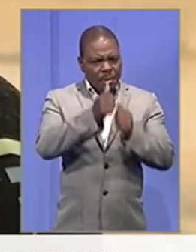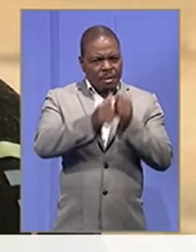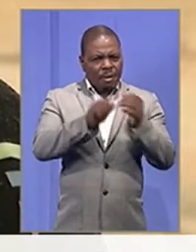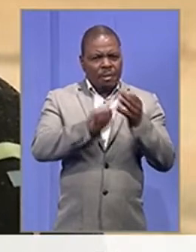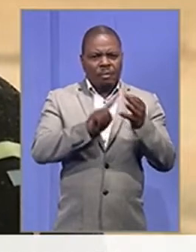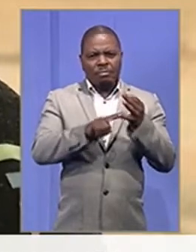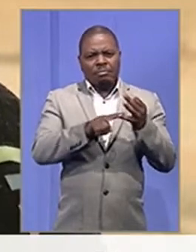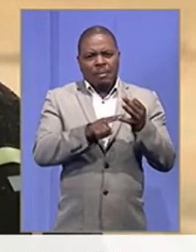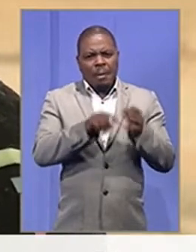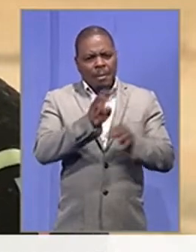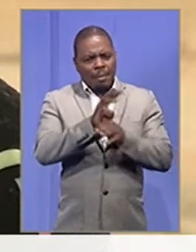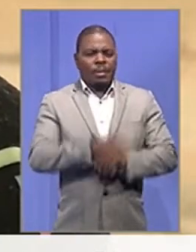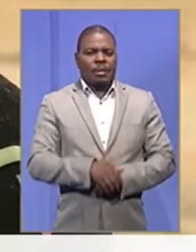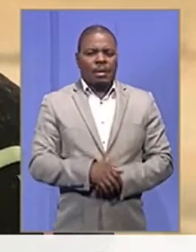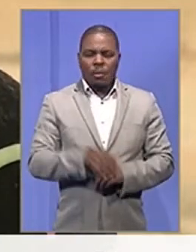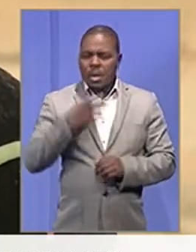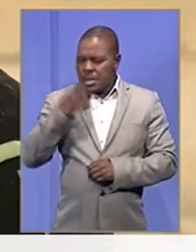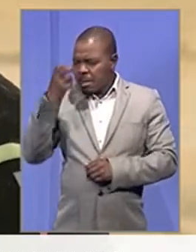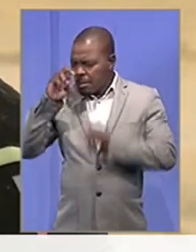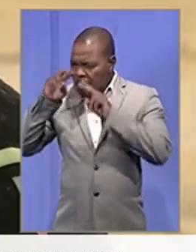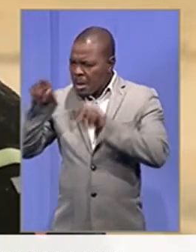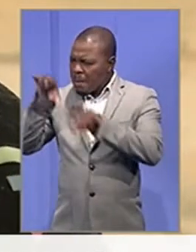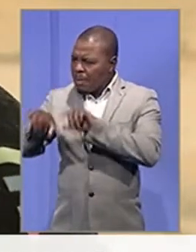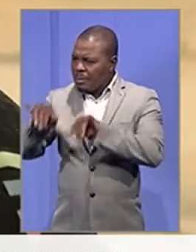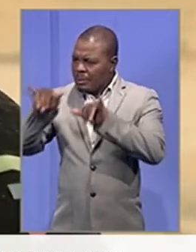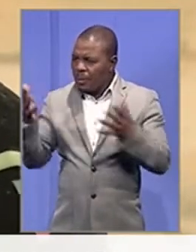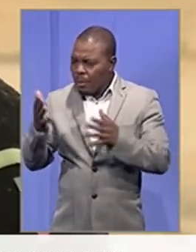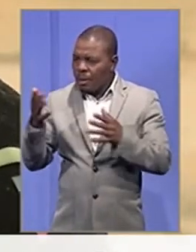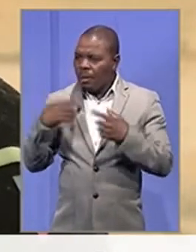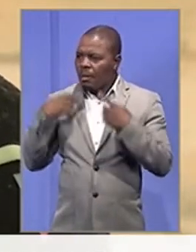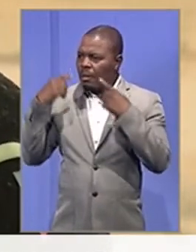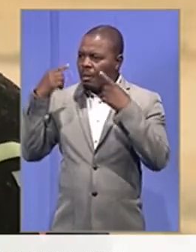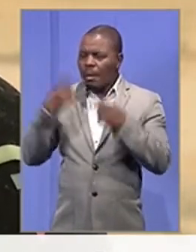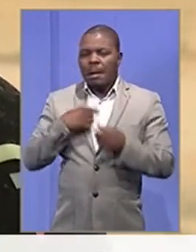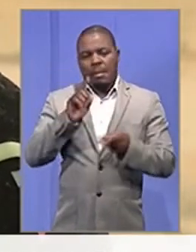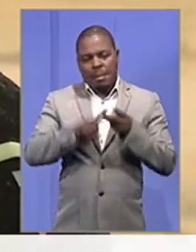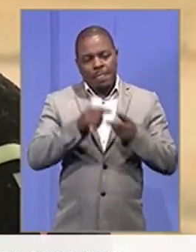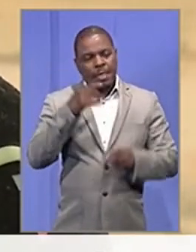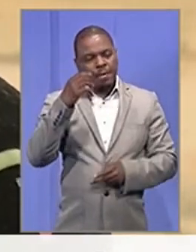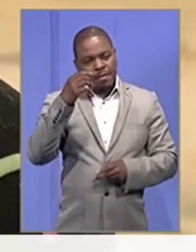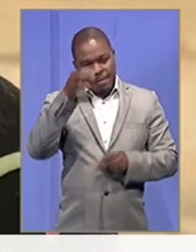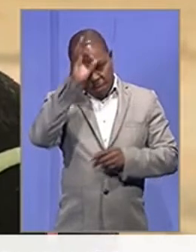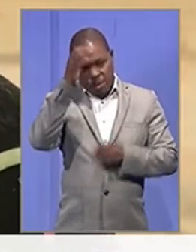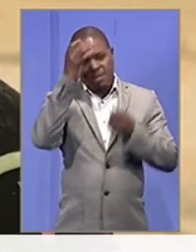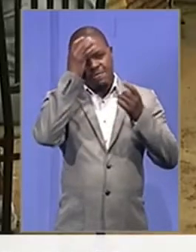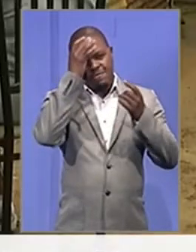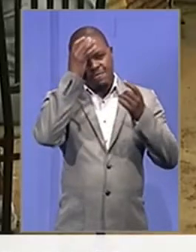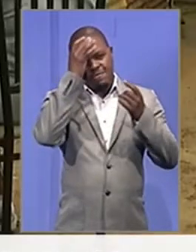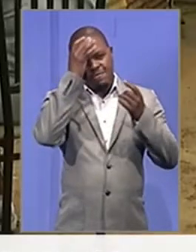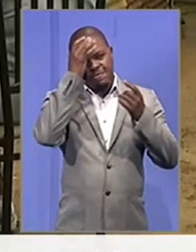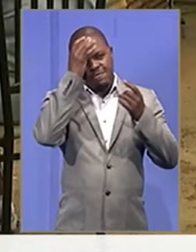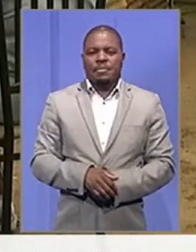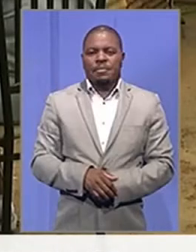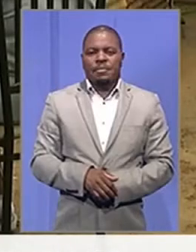a dulago gona. Re ile ra bitša le maphodisa. And then yena wa mbona mfanisa no mama.